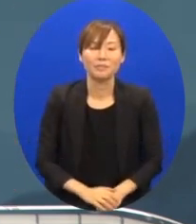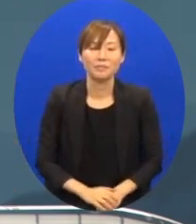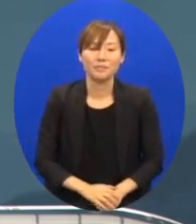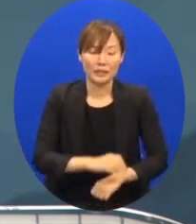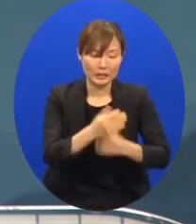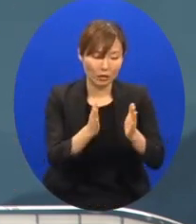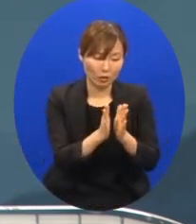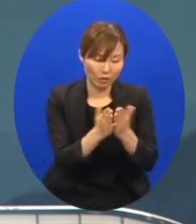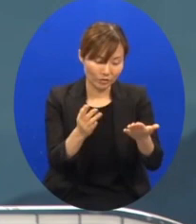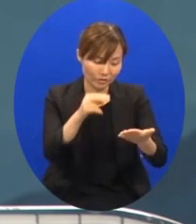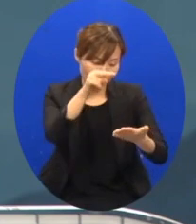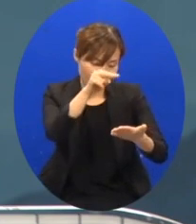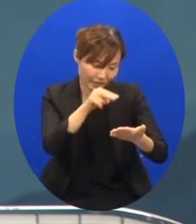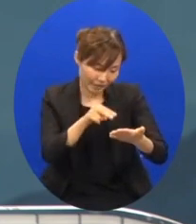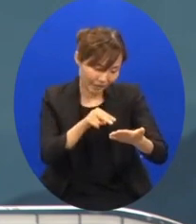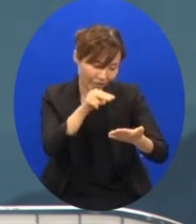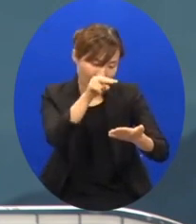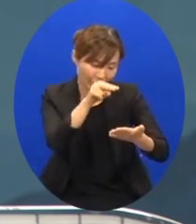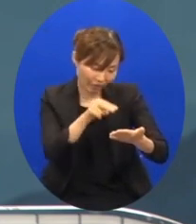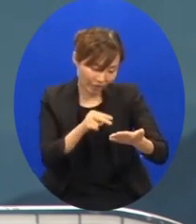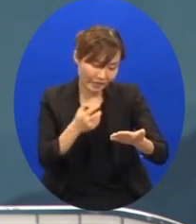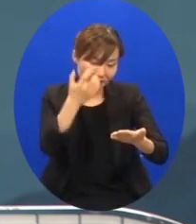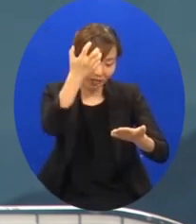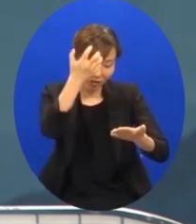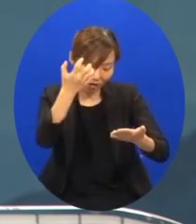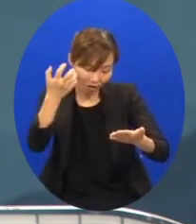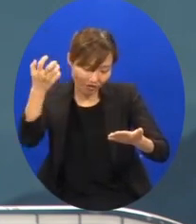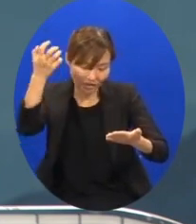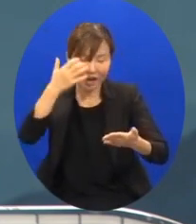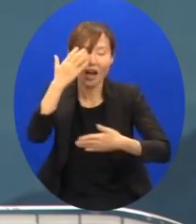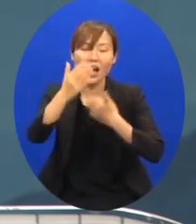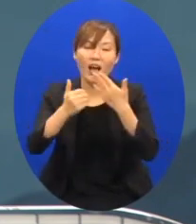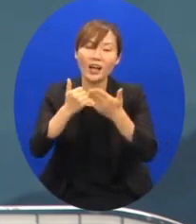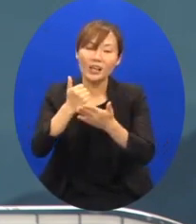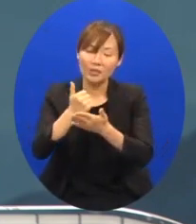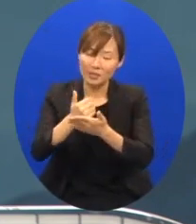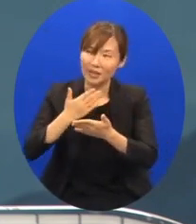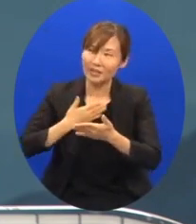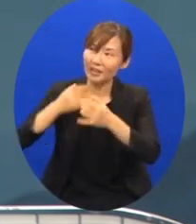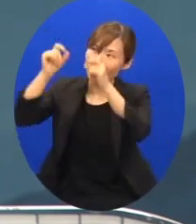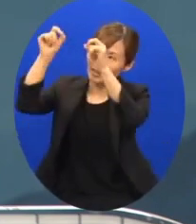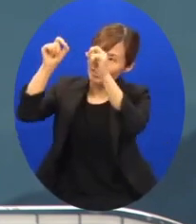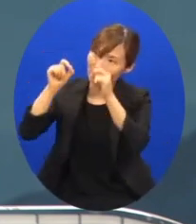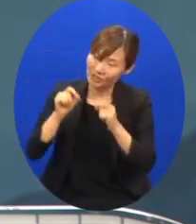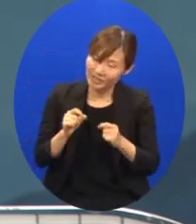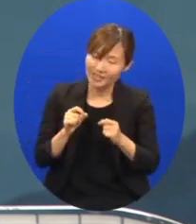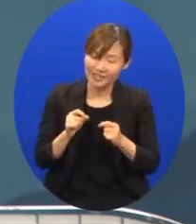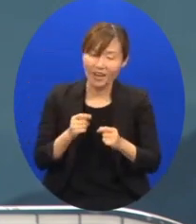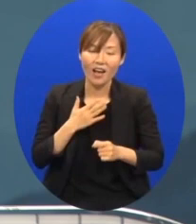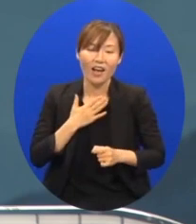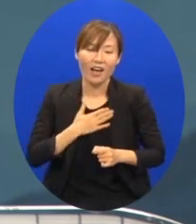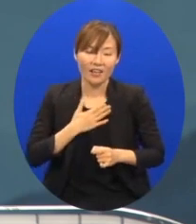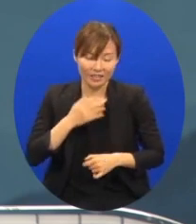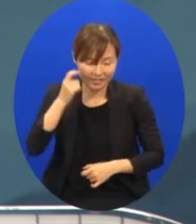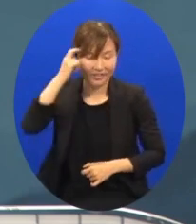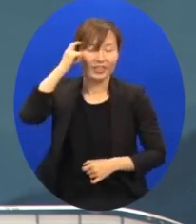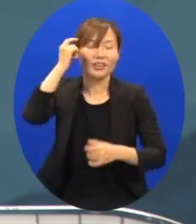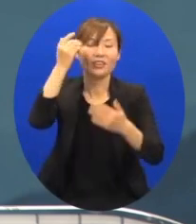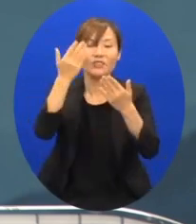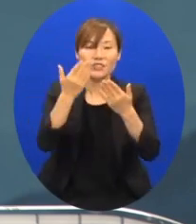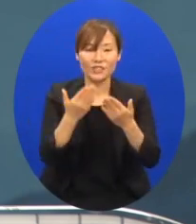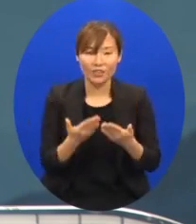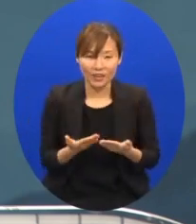또 읽으면서 성령께서 하나님이 나에게 주시는 메시지를 알게 하실 거라 그래서